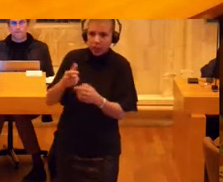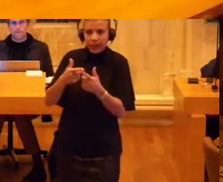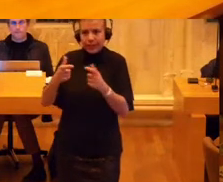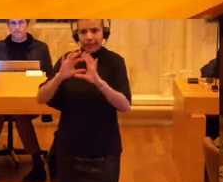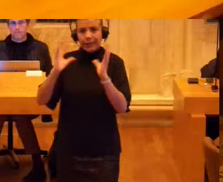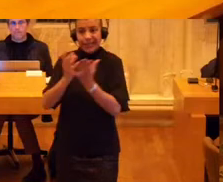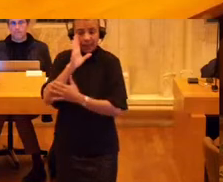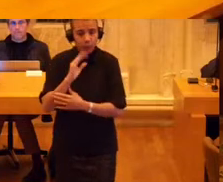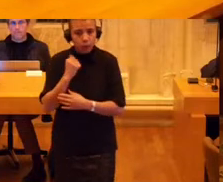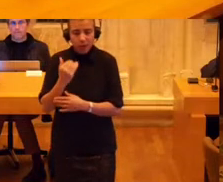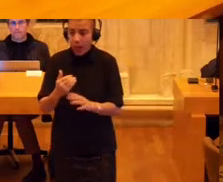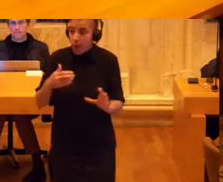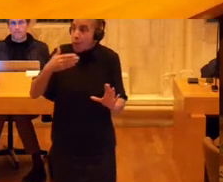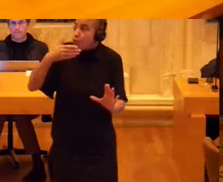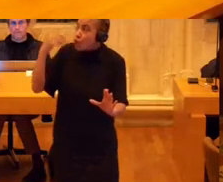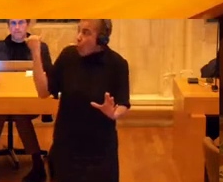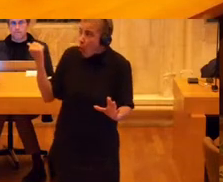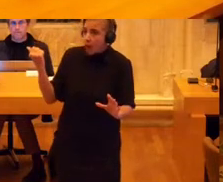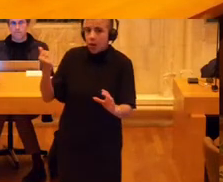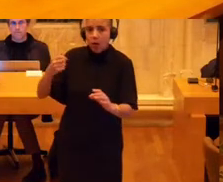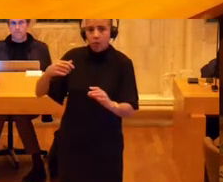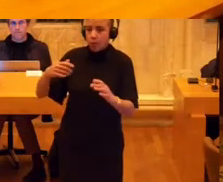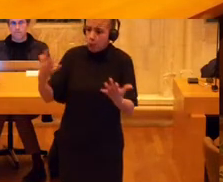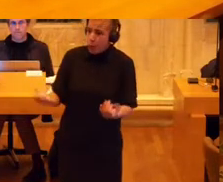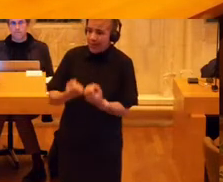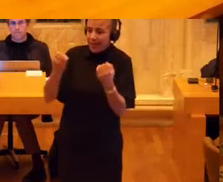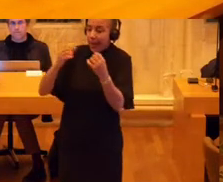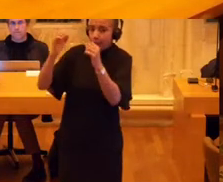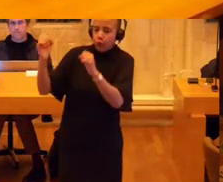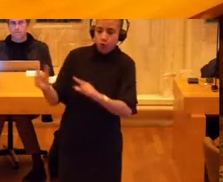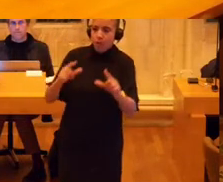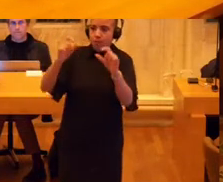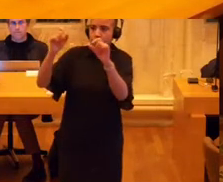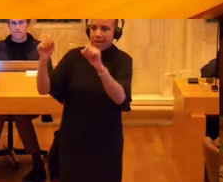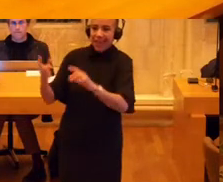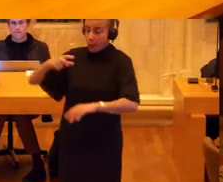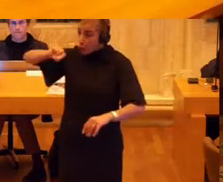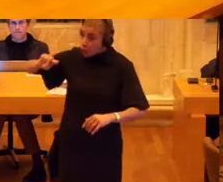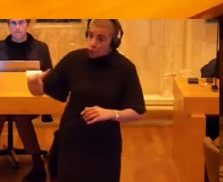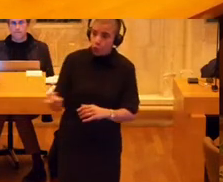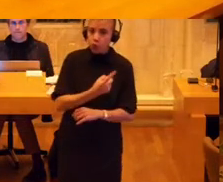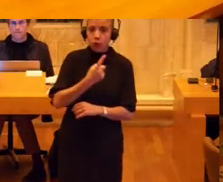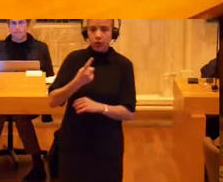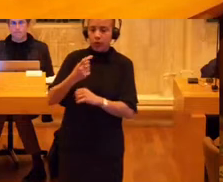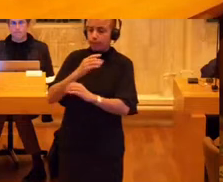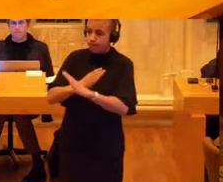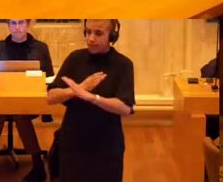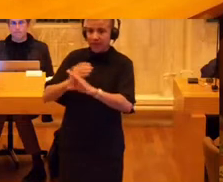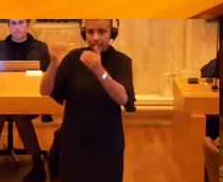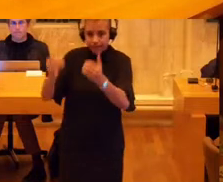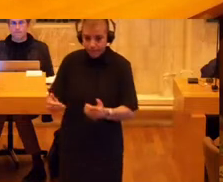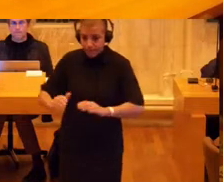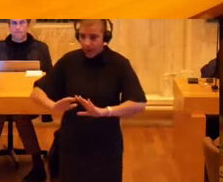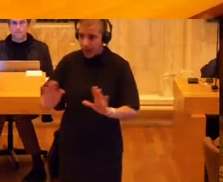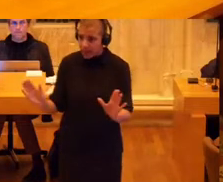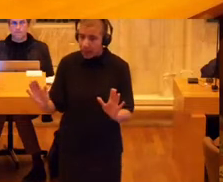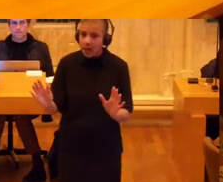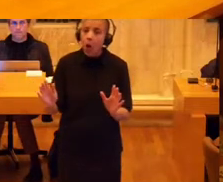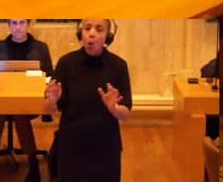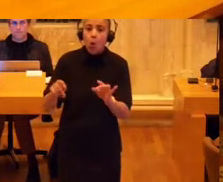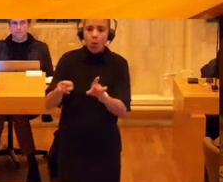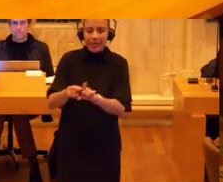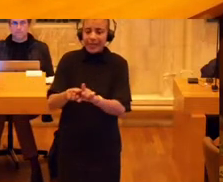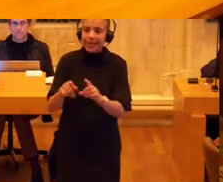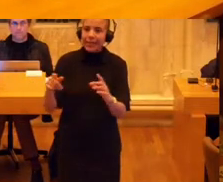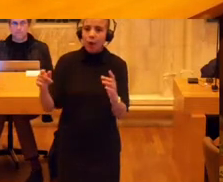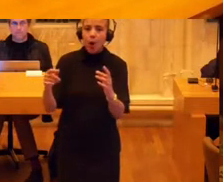numérique. Ce n'est pas le choix que vous faites, ni même, semble-t-il, d'en limiter la puissance lumineuse ou ni